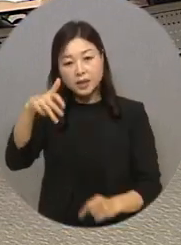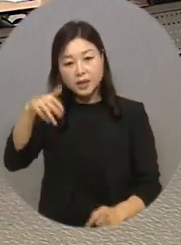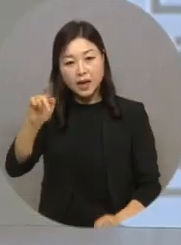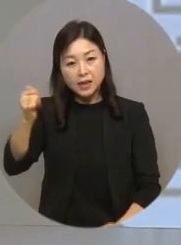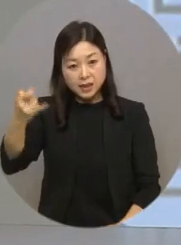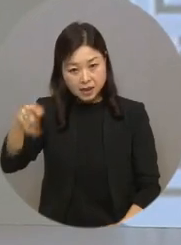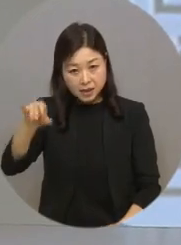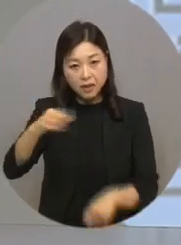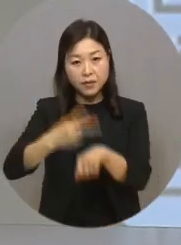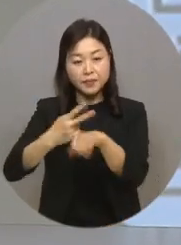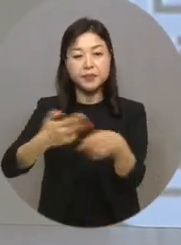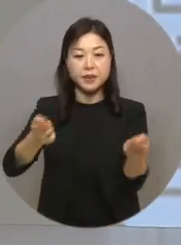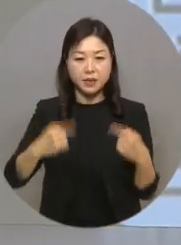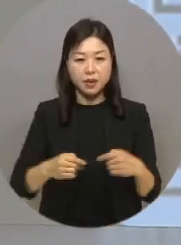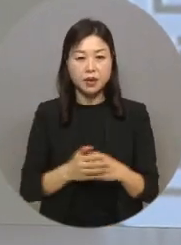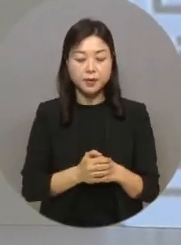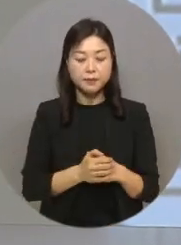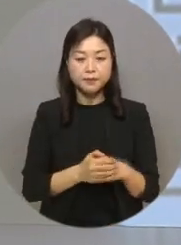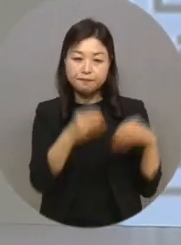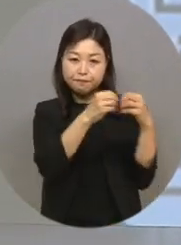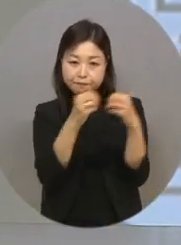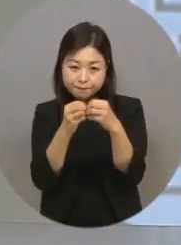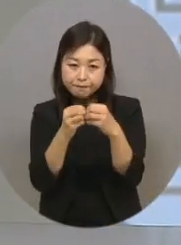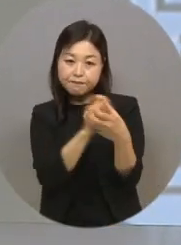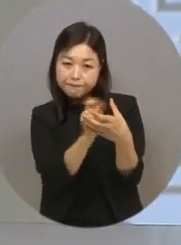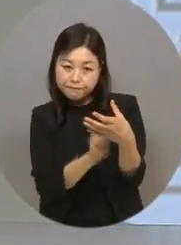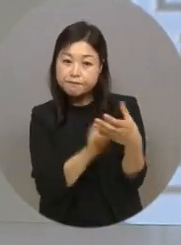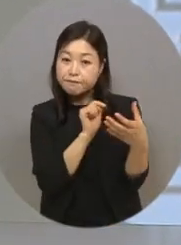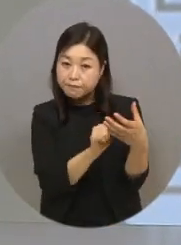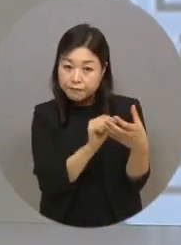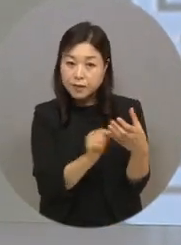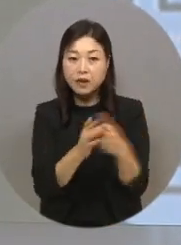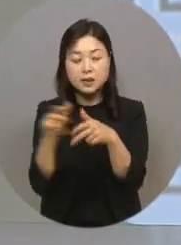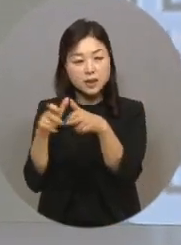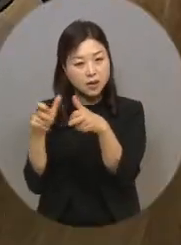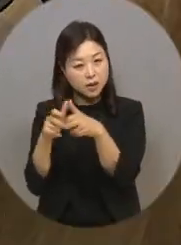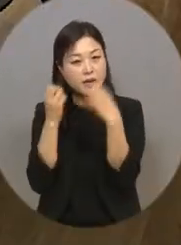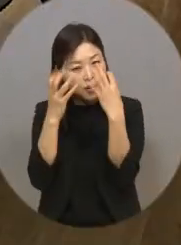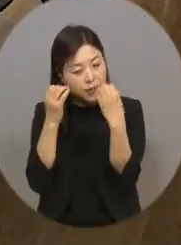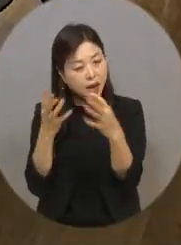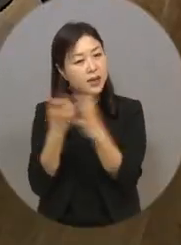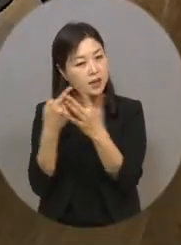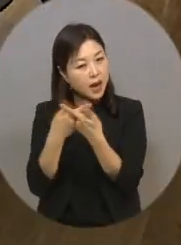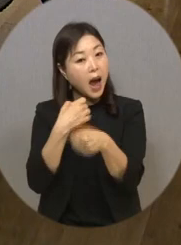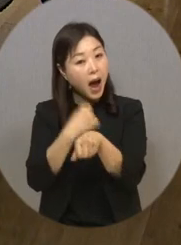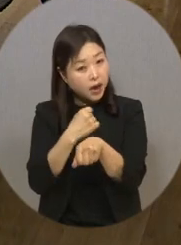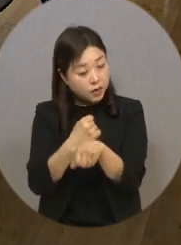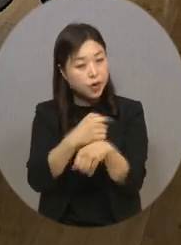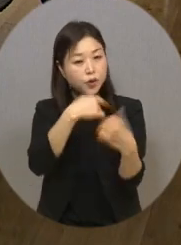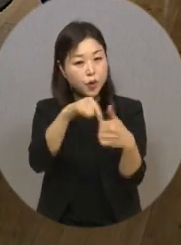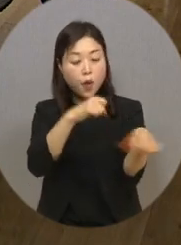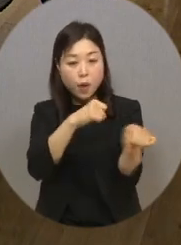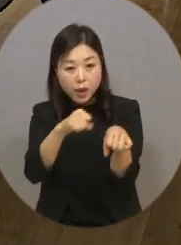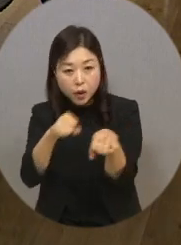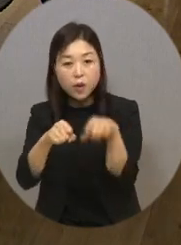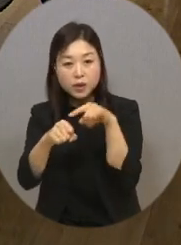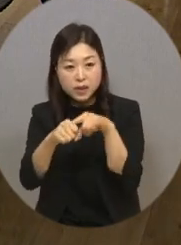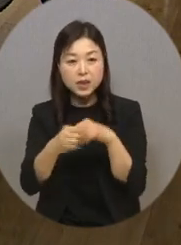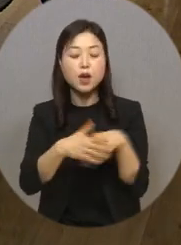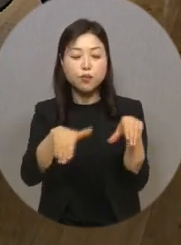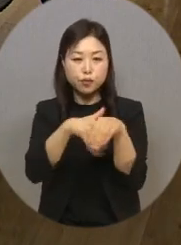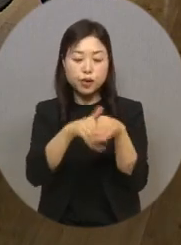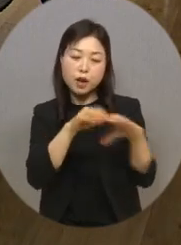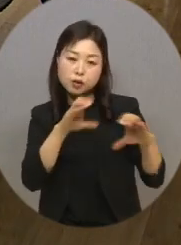참여했습니다. 문학으로 장애를 재해석하는 장애와 문학학회의 교육활동이 진정성 있는 문화소통의 새로운